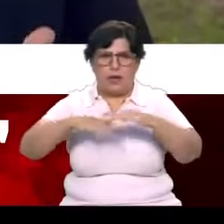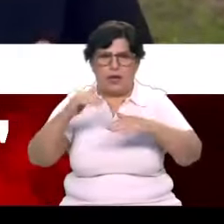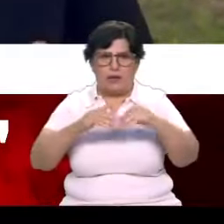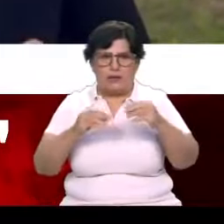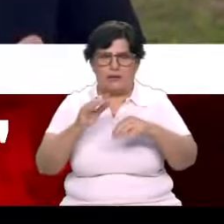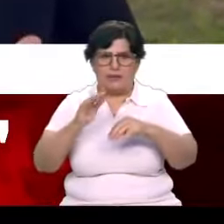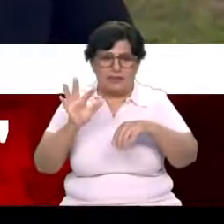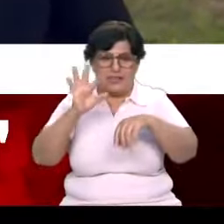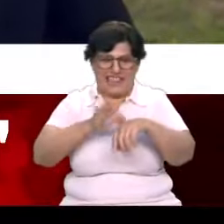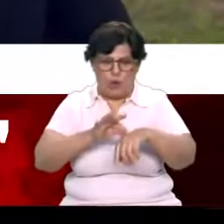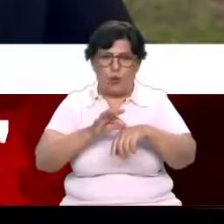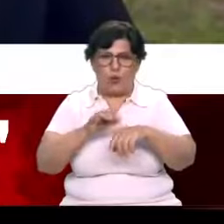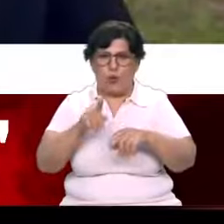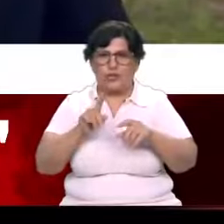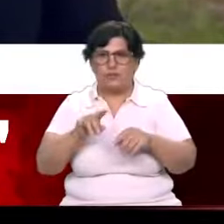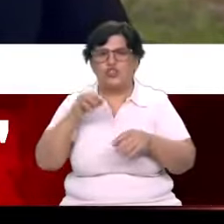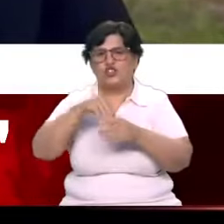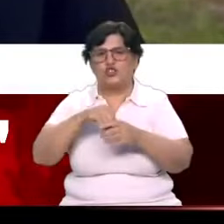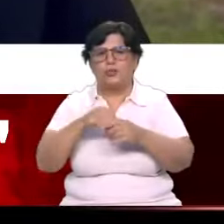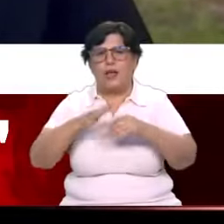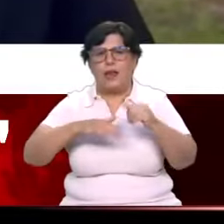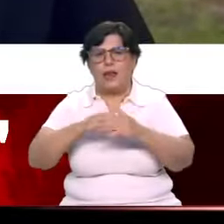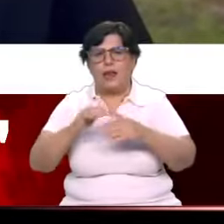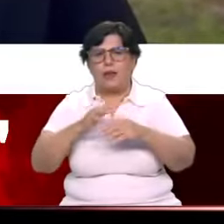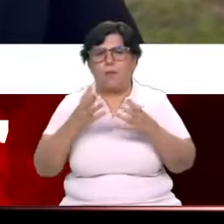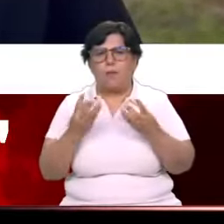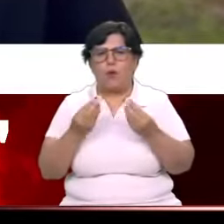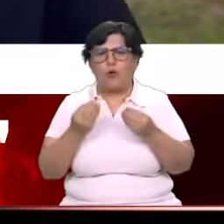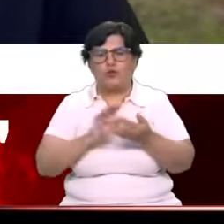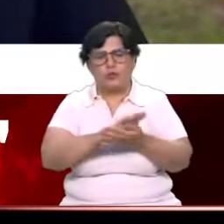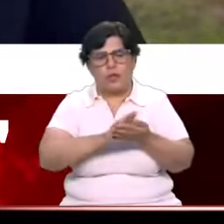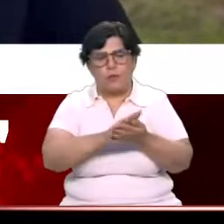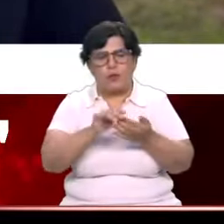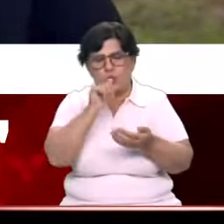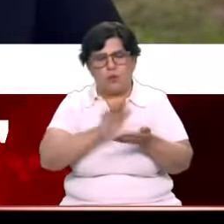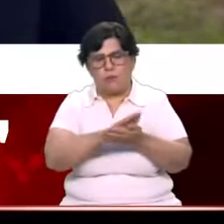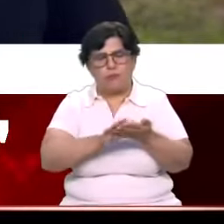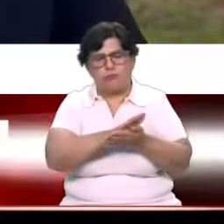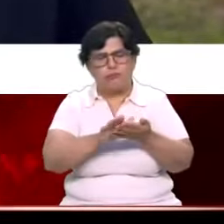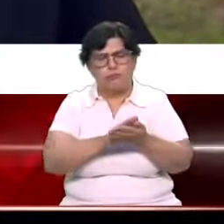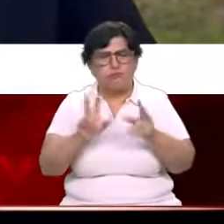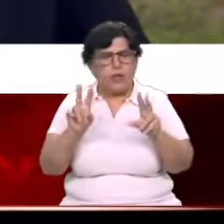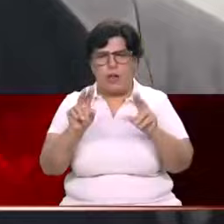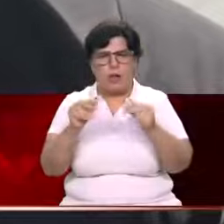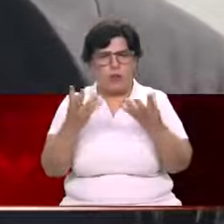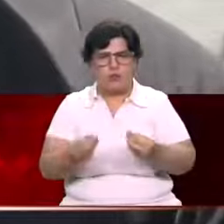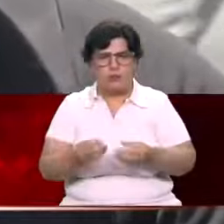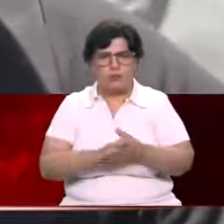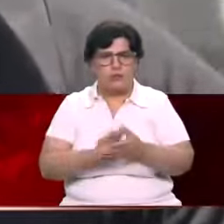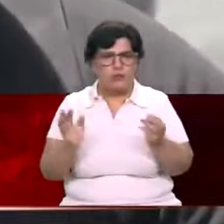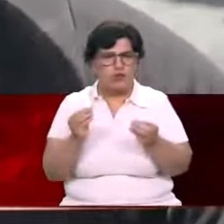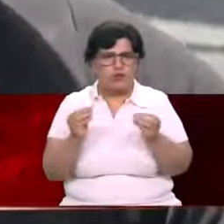Yumurtanın kabuğu değiyor ya İşte bunun için de elinizi bol sabunla birlikte suyla birlikte yıkamanız yeterli olacaktır yok